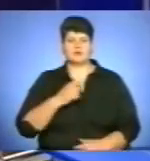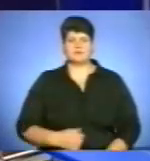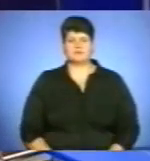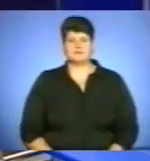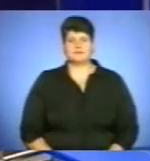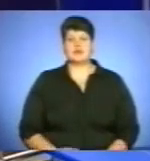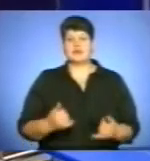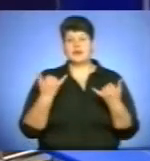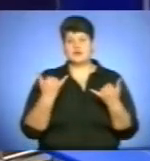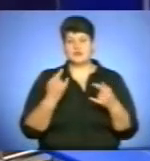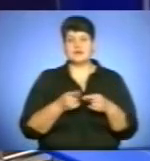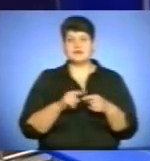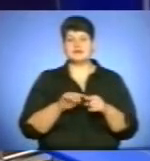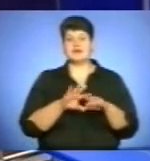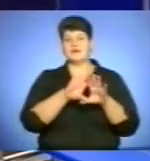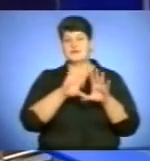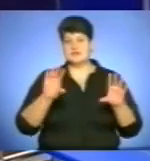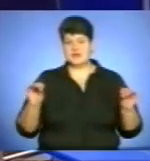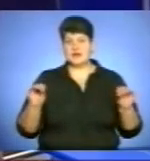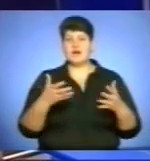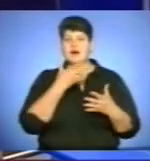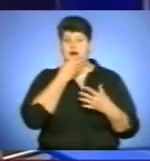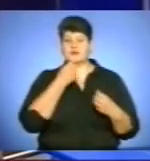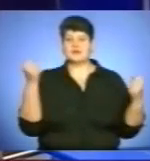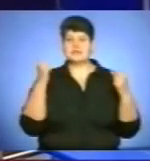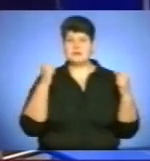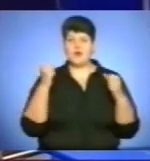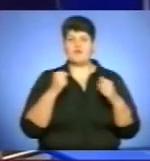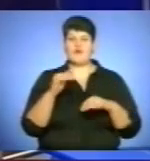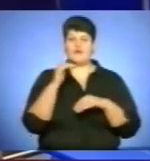На сьогодні це всі новини. Гарного зимового вечора бажає вам